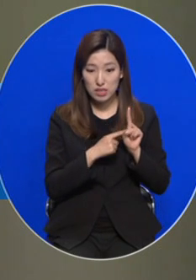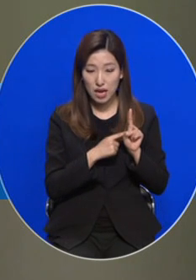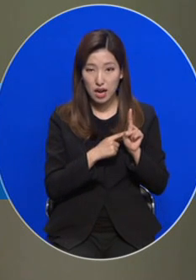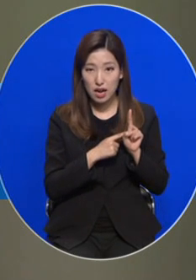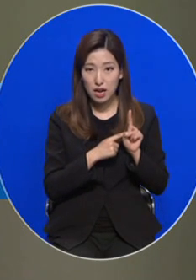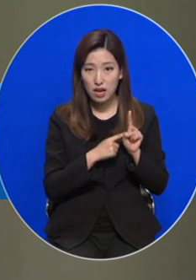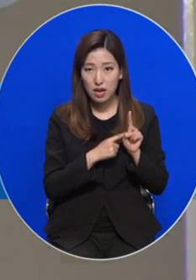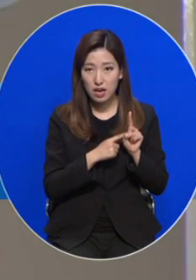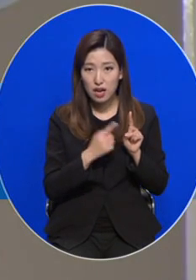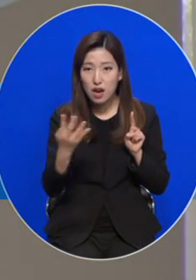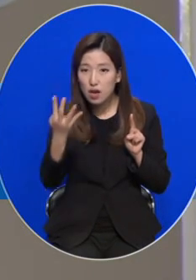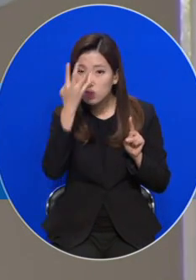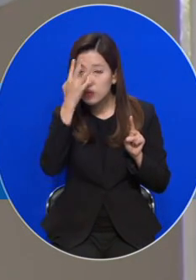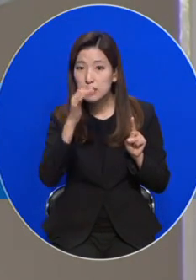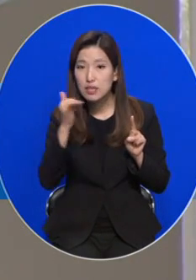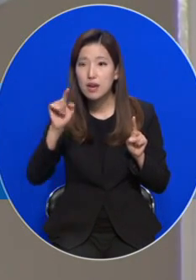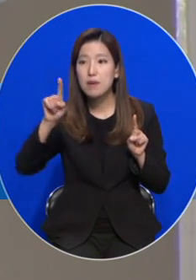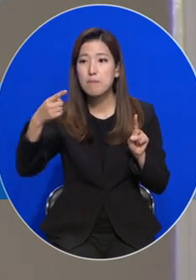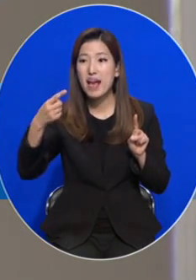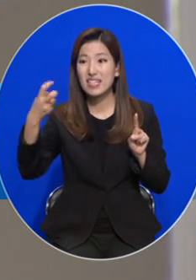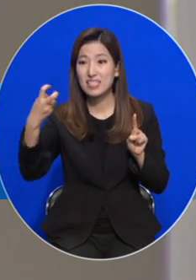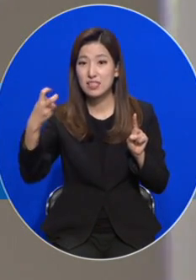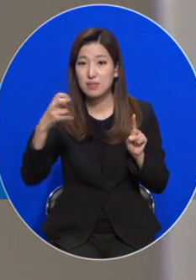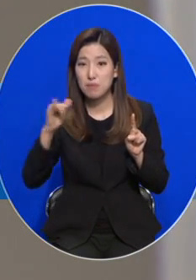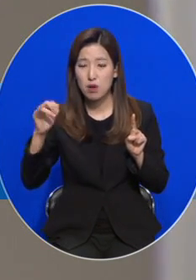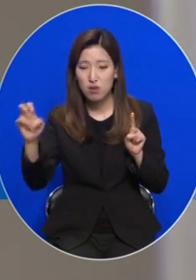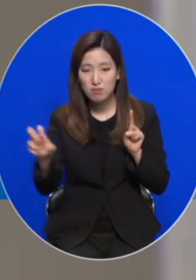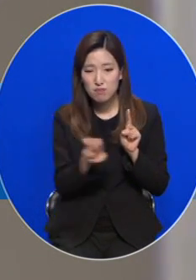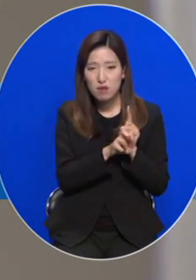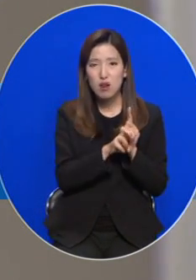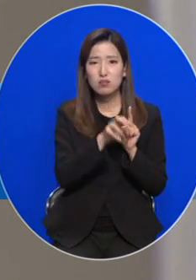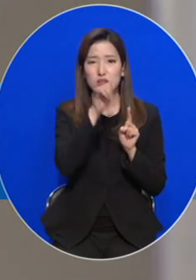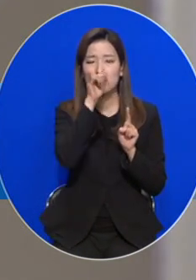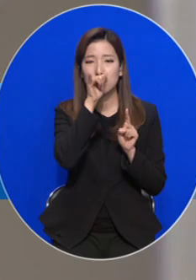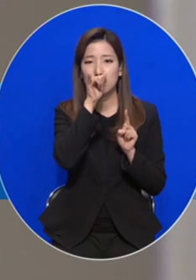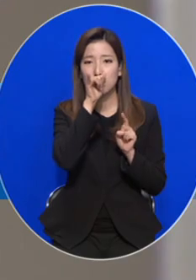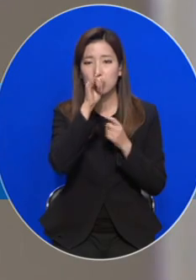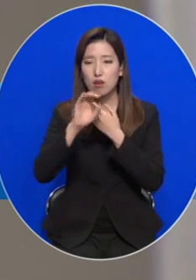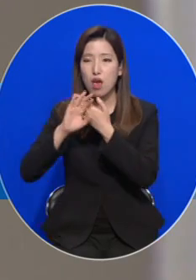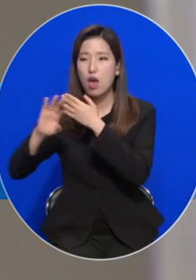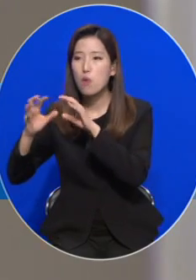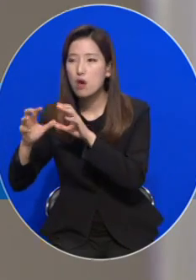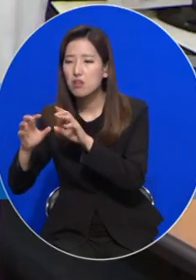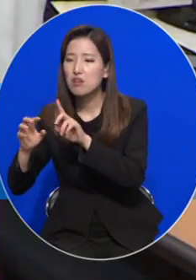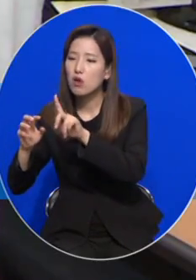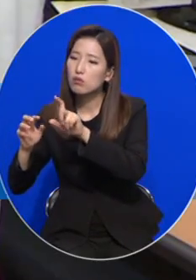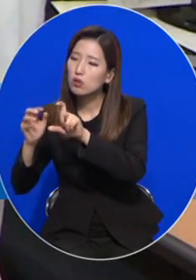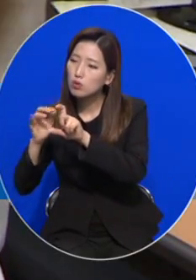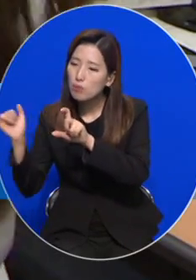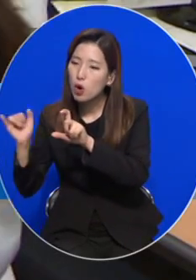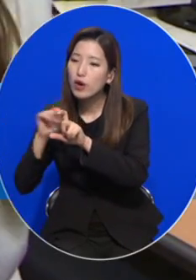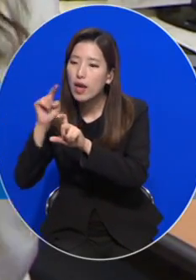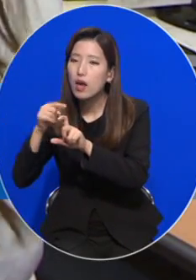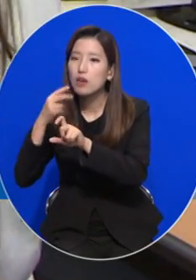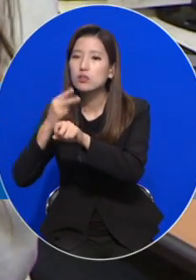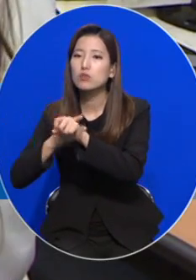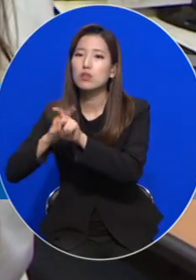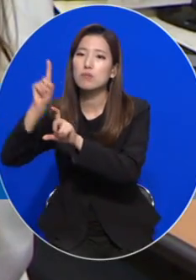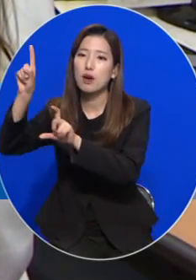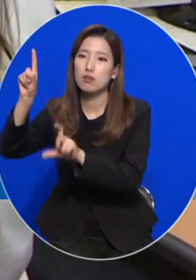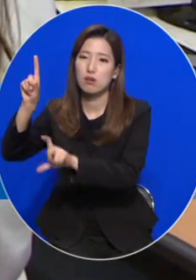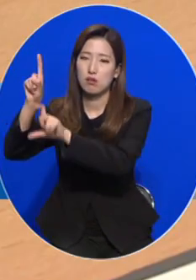의사 1명당 환자 15명에서 20명을 관리하는 독일 등과 비교해 크게 열악한 상황입니다.